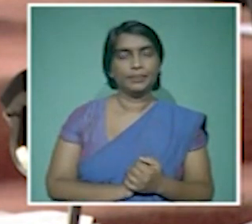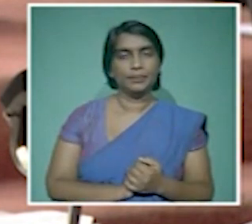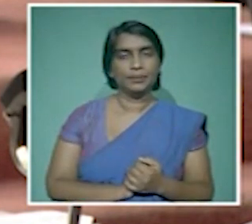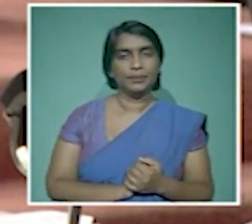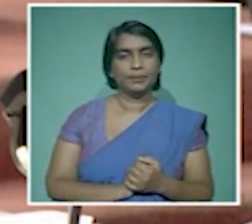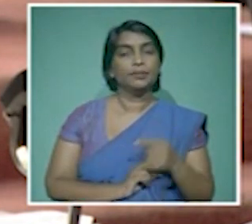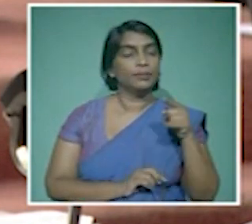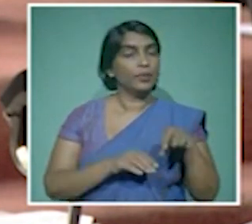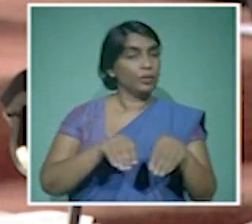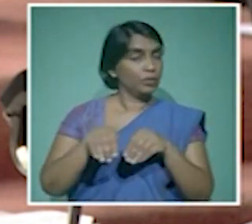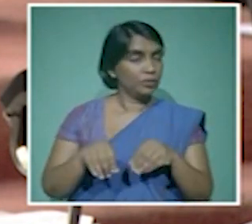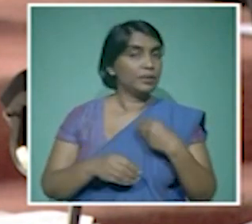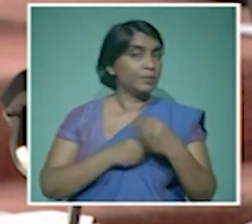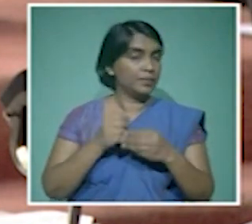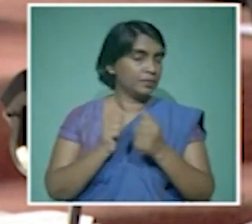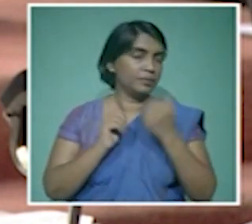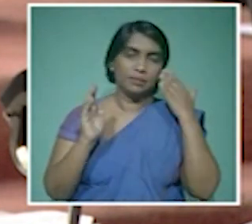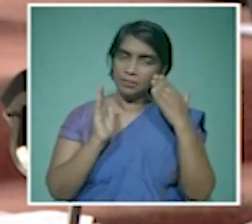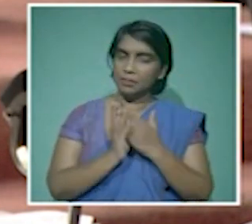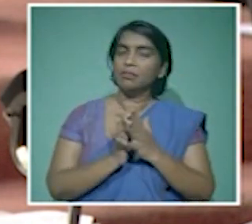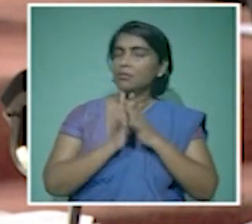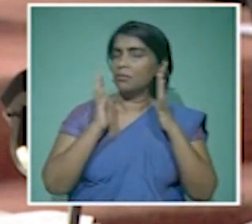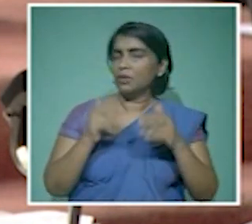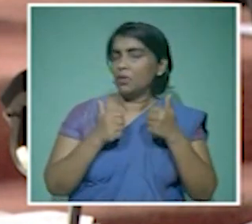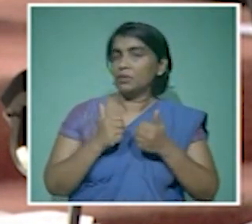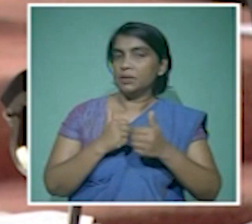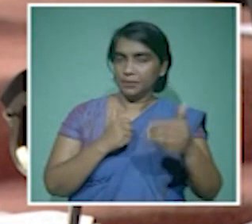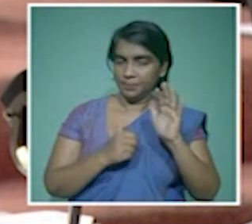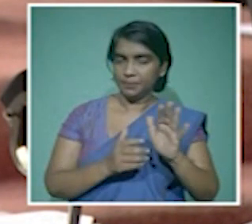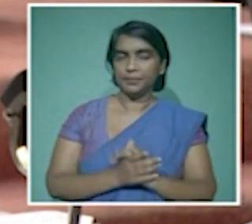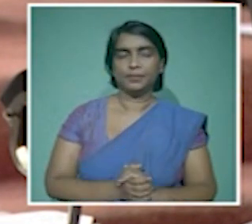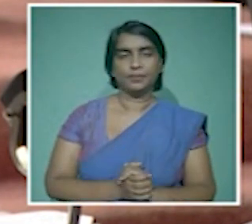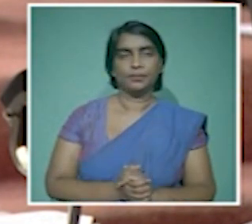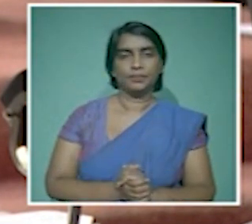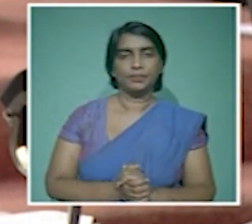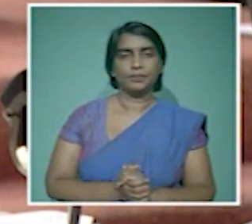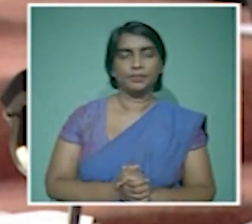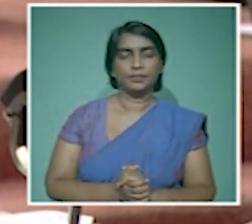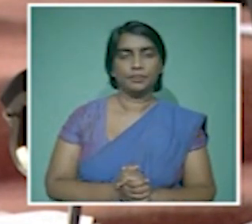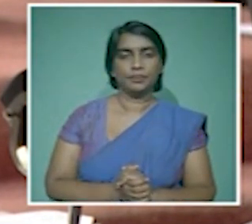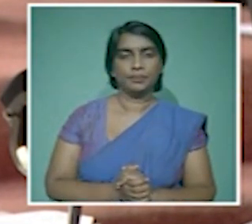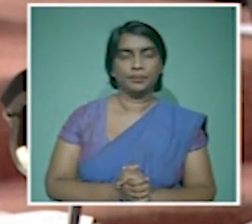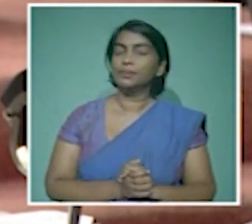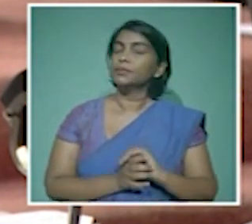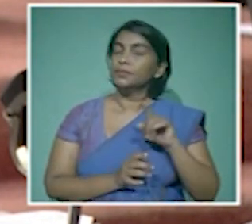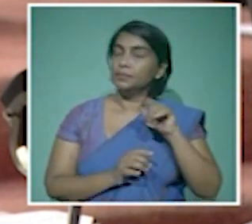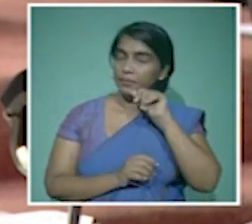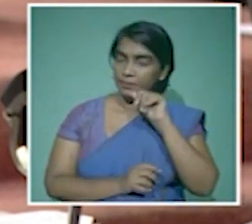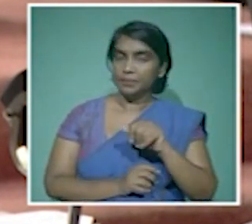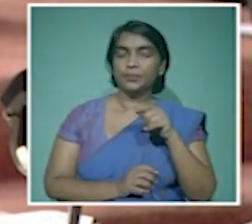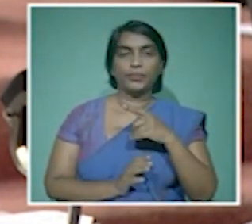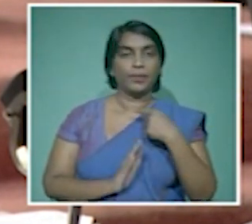கொண்டிருக்கின்றது. முக்கியமாக வடக்கிலே இருந்து ஏறக்குறைய இலங்கை முழுவதிலுமே பிடிக்கப்பட்ட மீன்